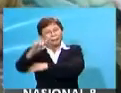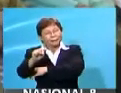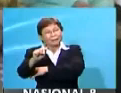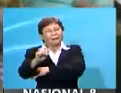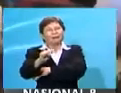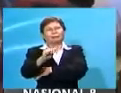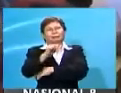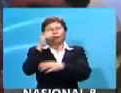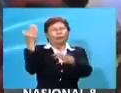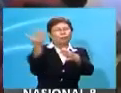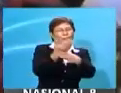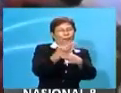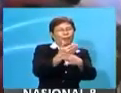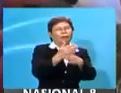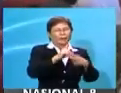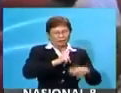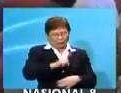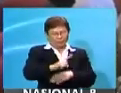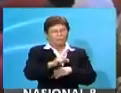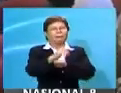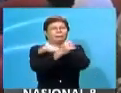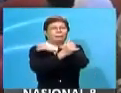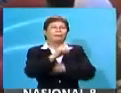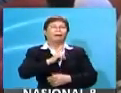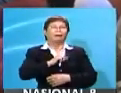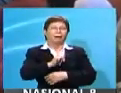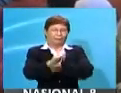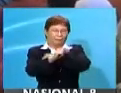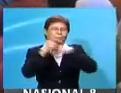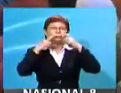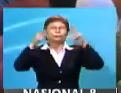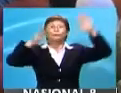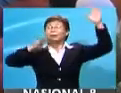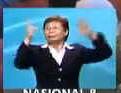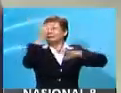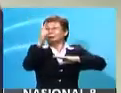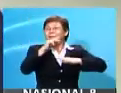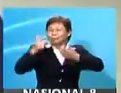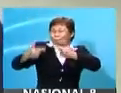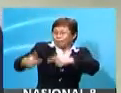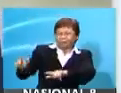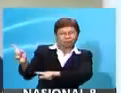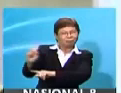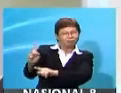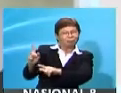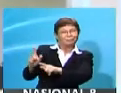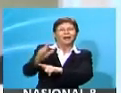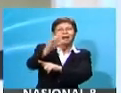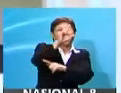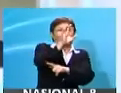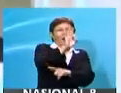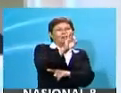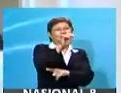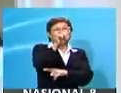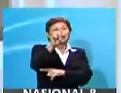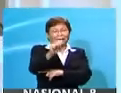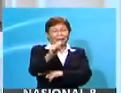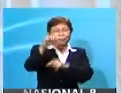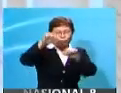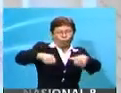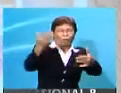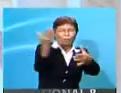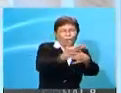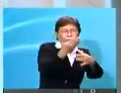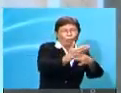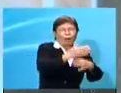boleh mengancam kedudukan Islam sebagai agama Rasmi Malaysia kerajaan tidak akan membenarkan sebarang FTA yang boleh menjejaskan